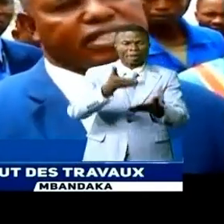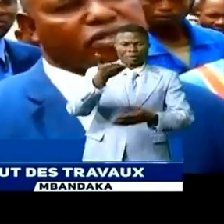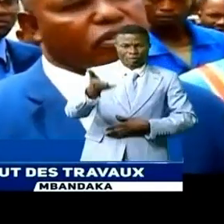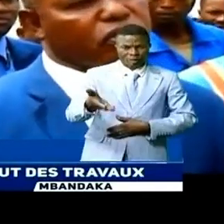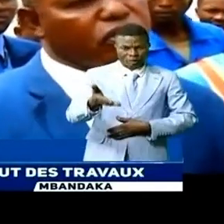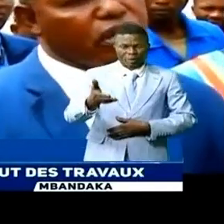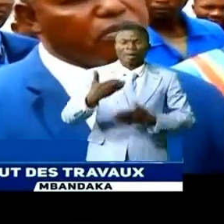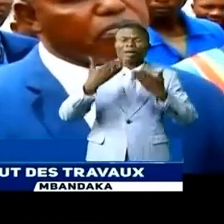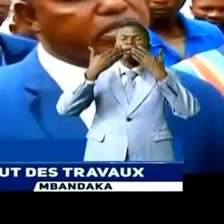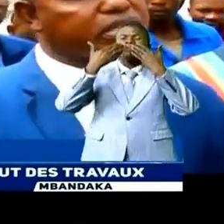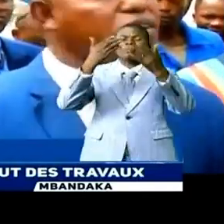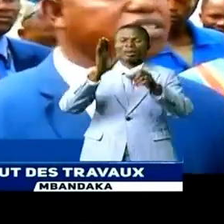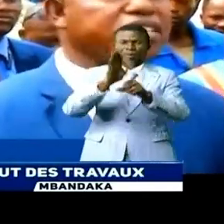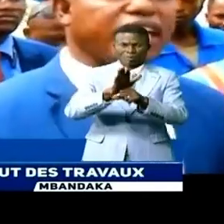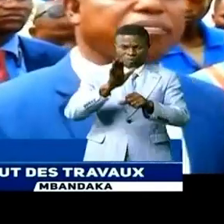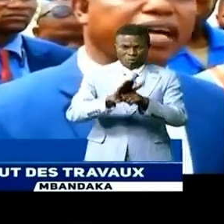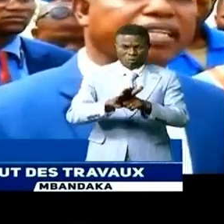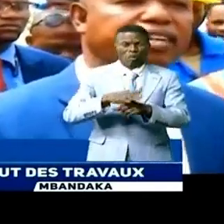merci